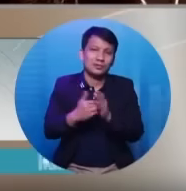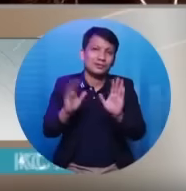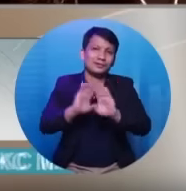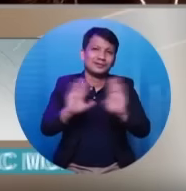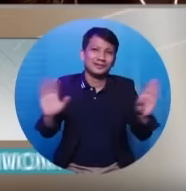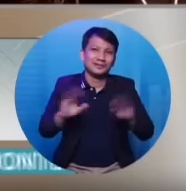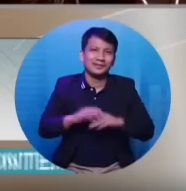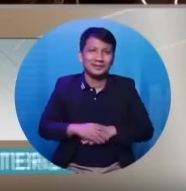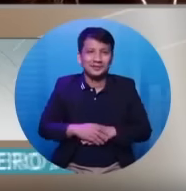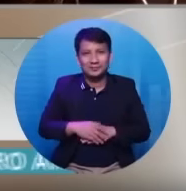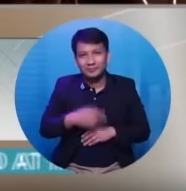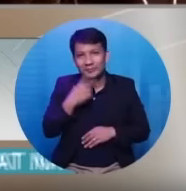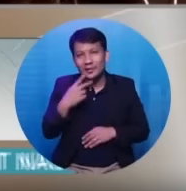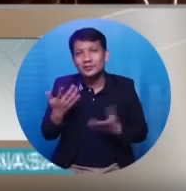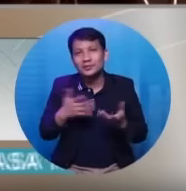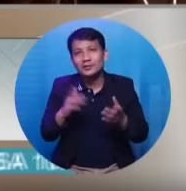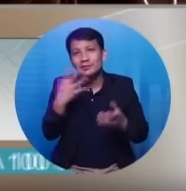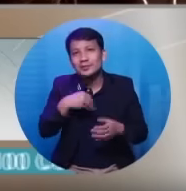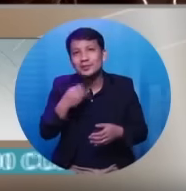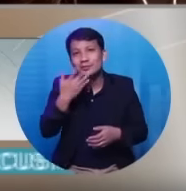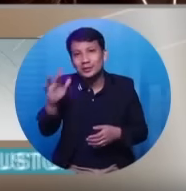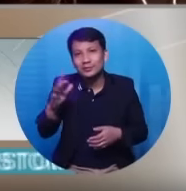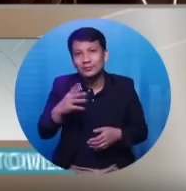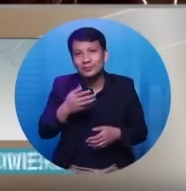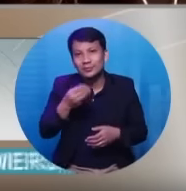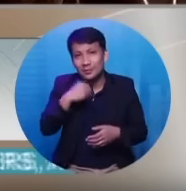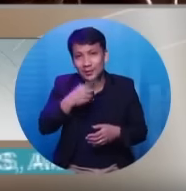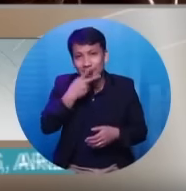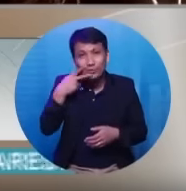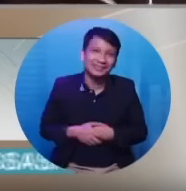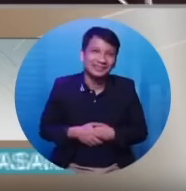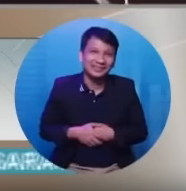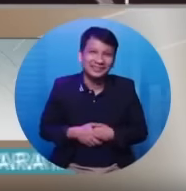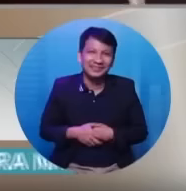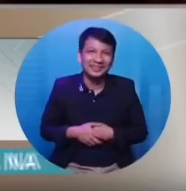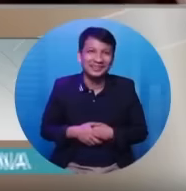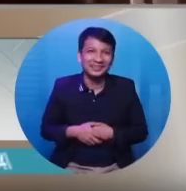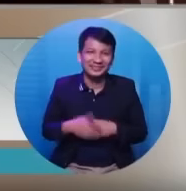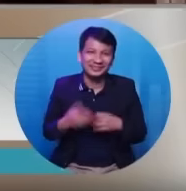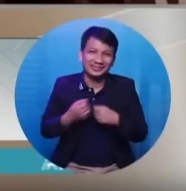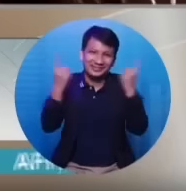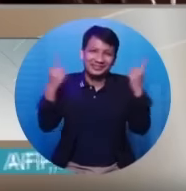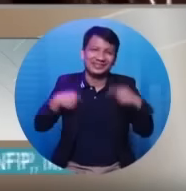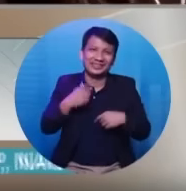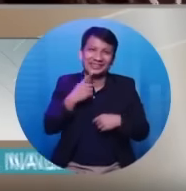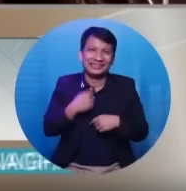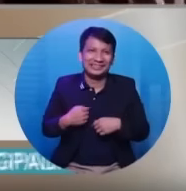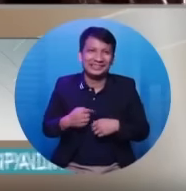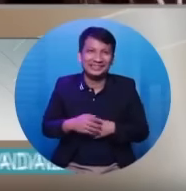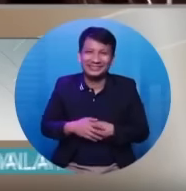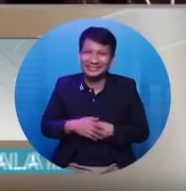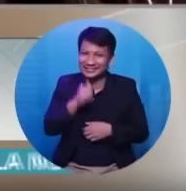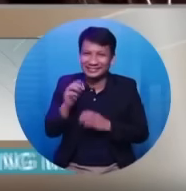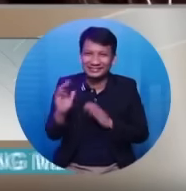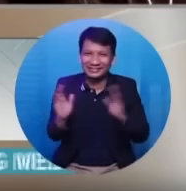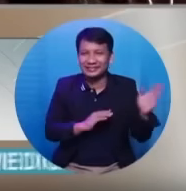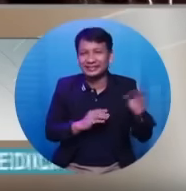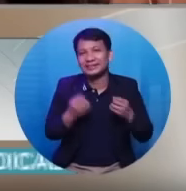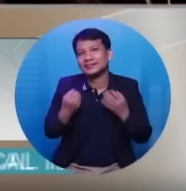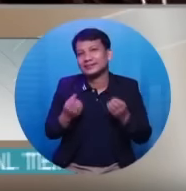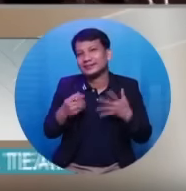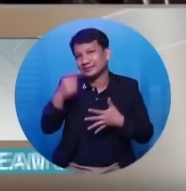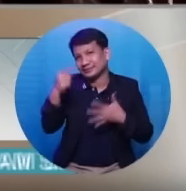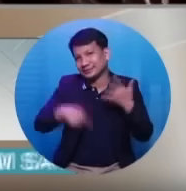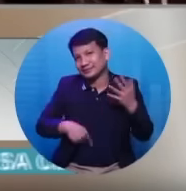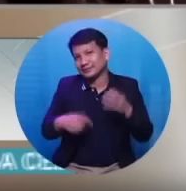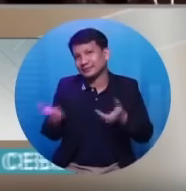Huwag niyo na ulitin yun. Live po tayo, ma'am. Live tayo. Huwag niyo na po ulitin. Nabigla ako doon, ha. Hindi ako prepared. Marami pa po, Sir Raffy.